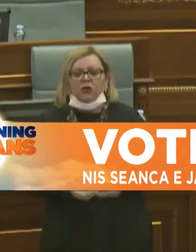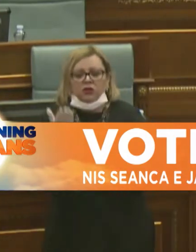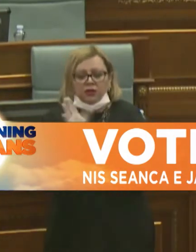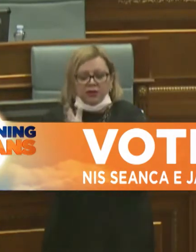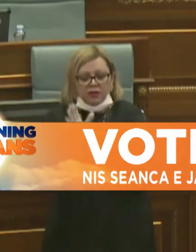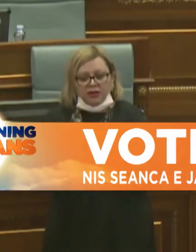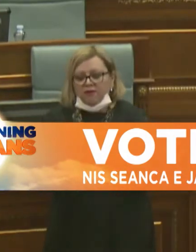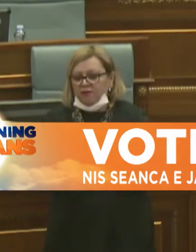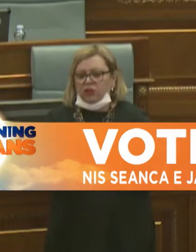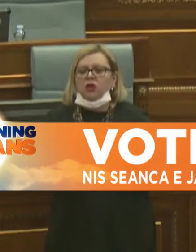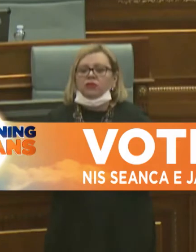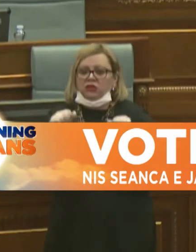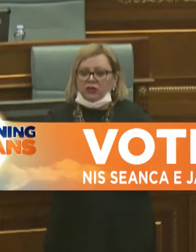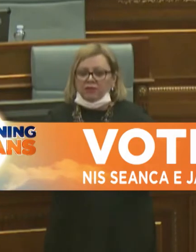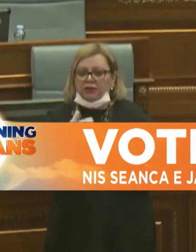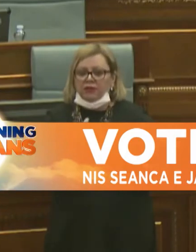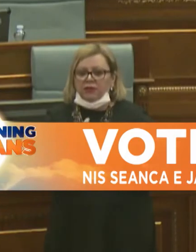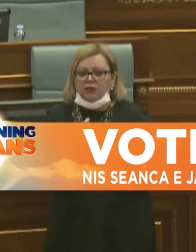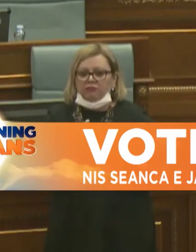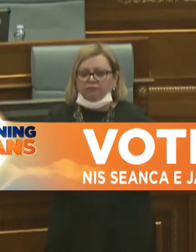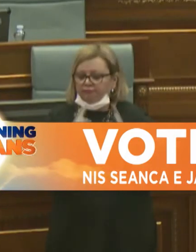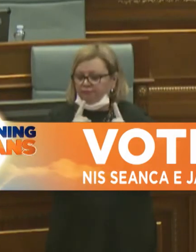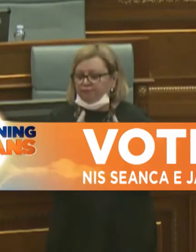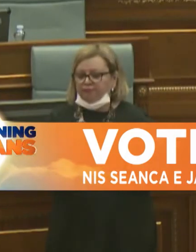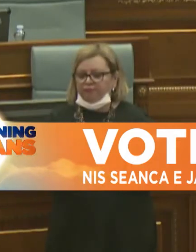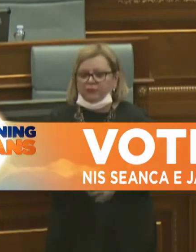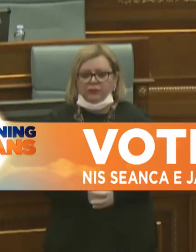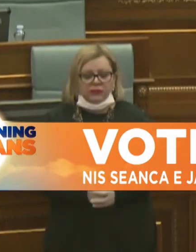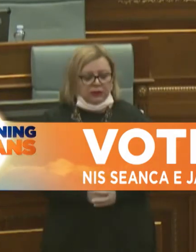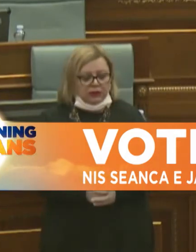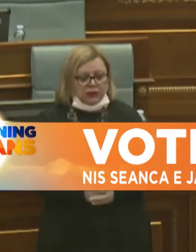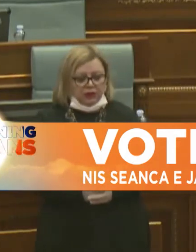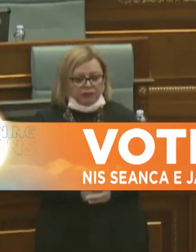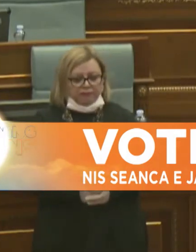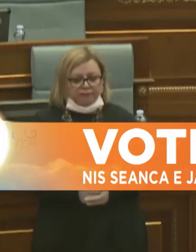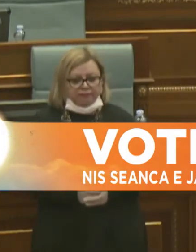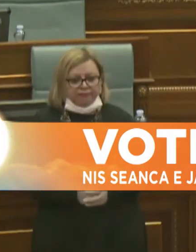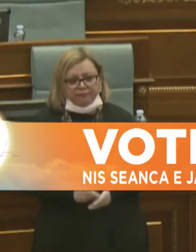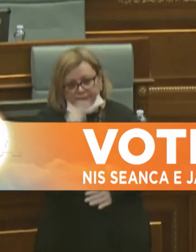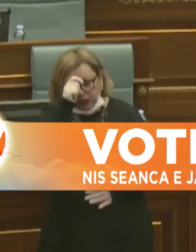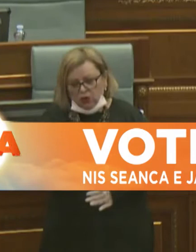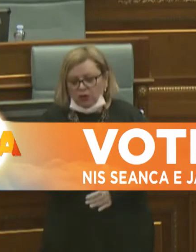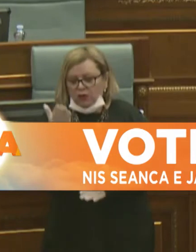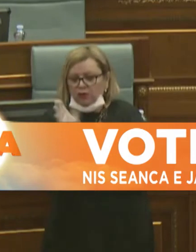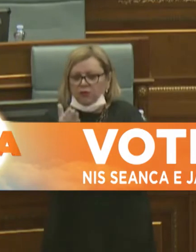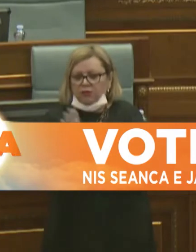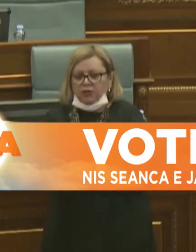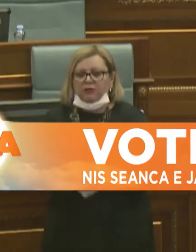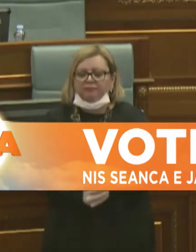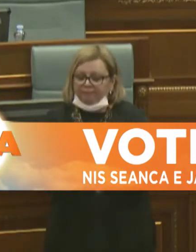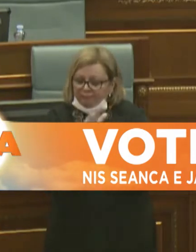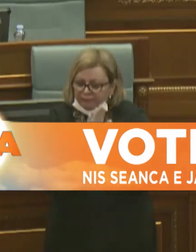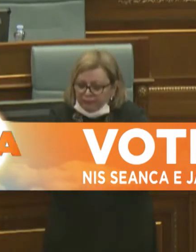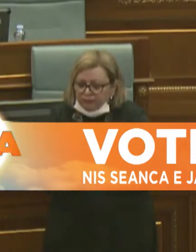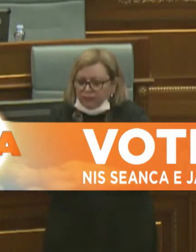qeverisin tonë dhe nuk do të lëvizim nga to me asnjë kusht. Prandaj të nderuar deputet, nisur